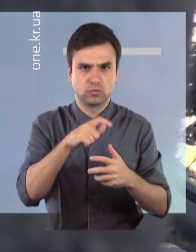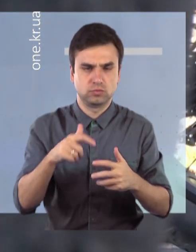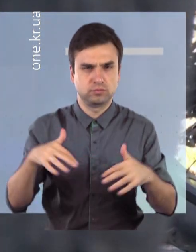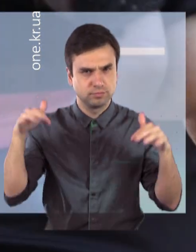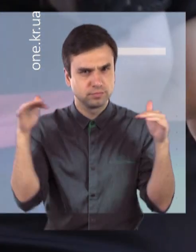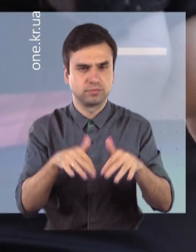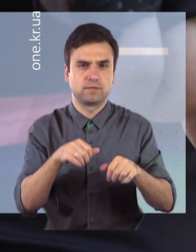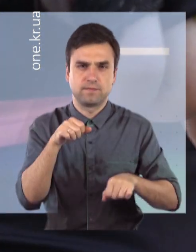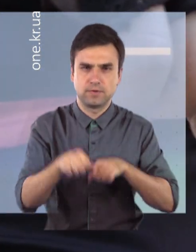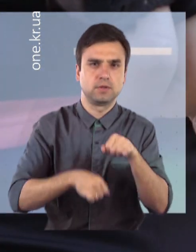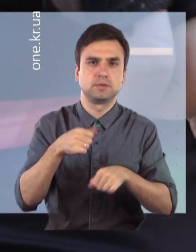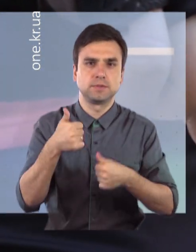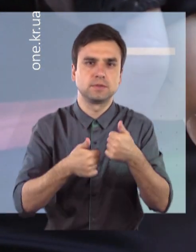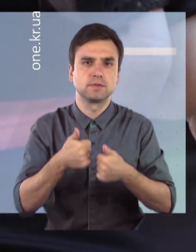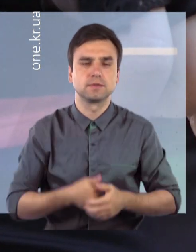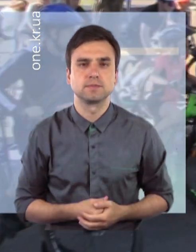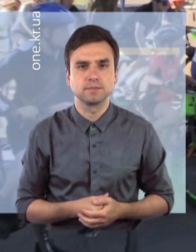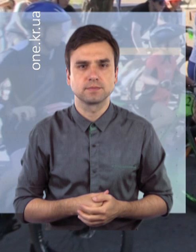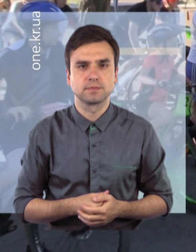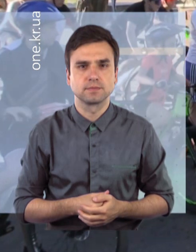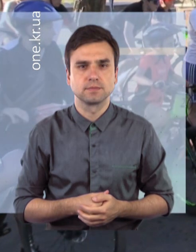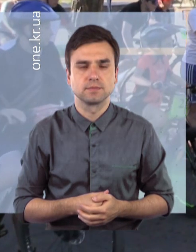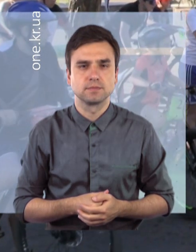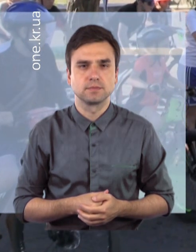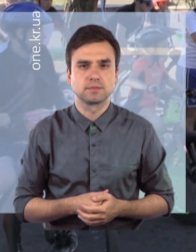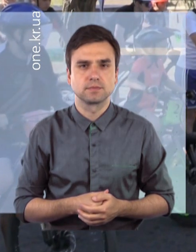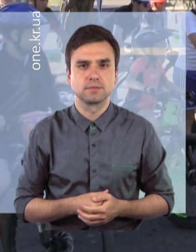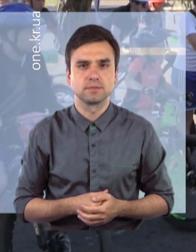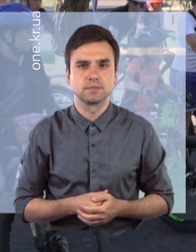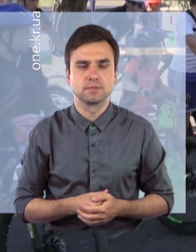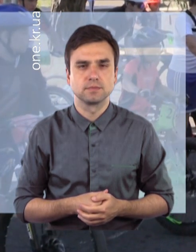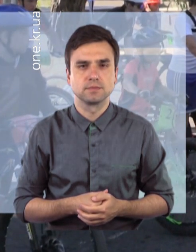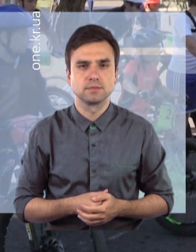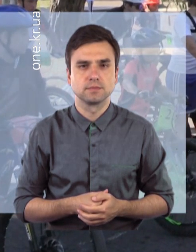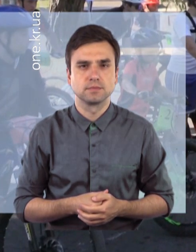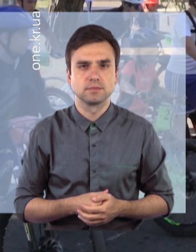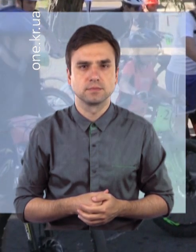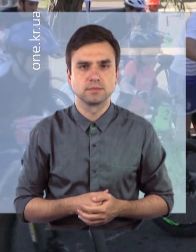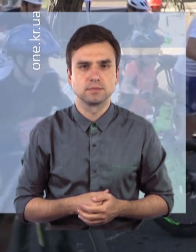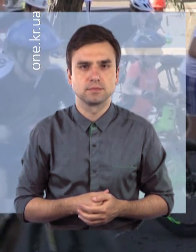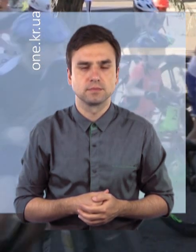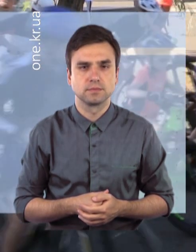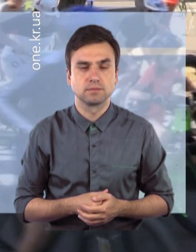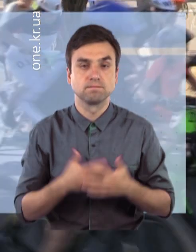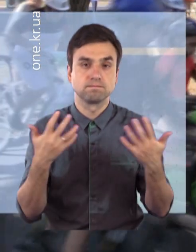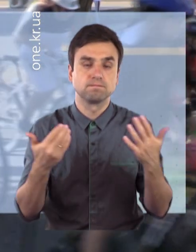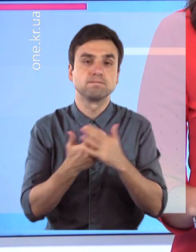місце та звання кращого велосипедиста року. Валерія Заярна, Олег Нікітін, Віктор Зубченко. Перший